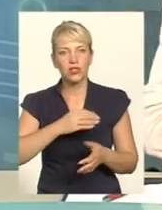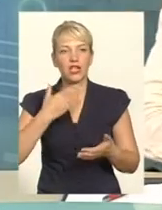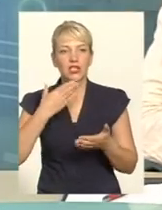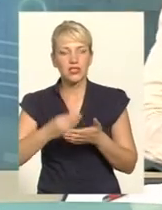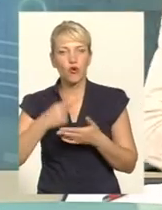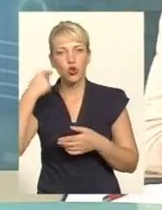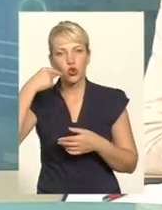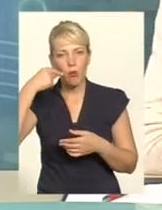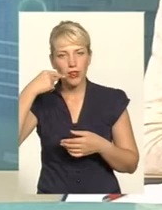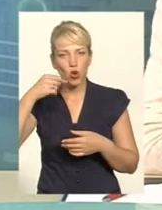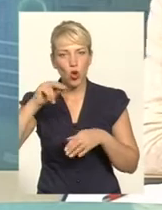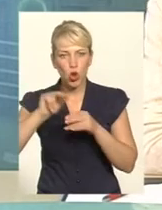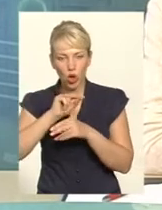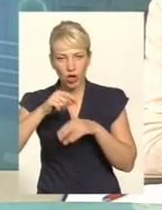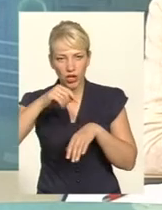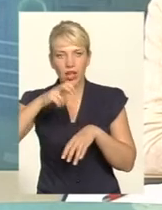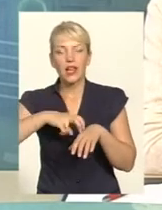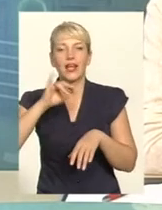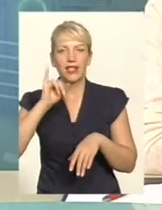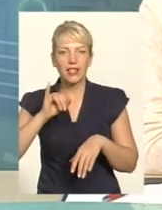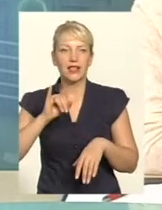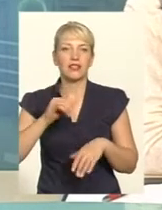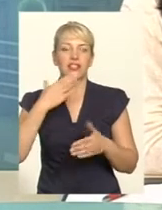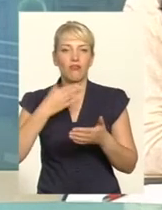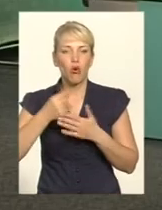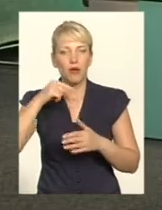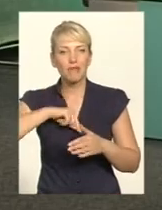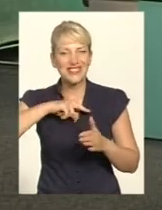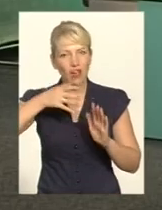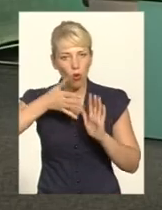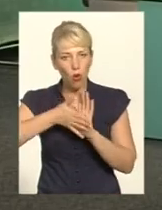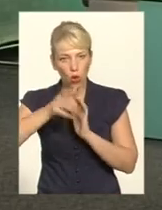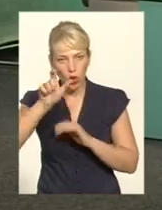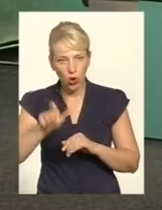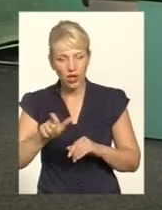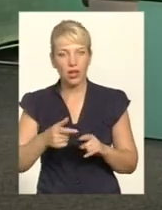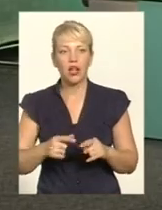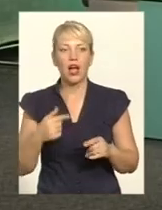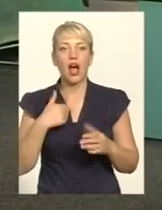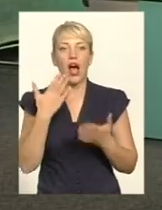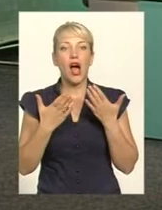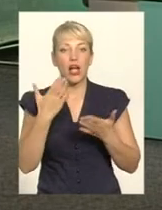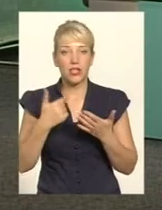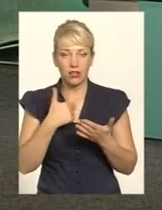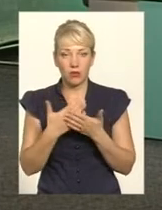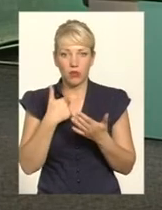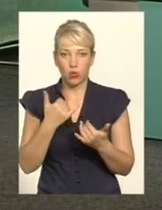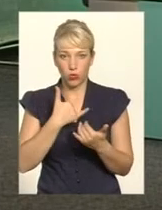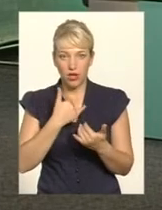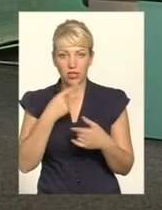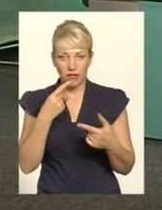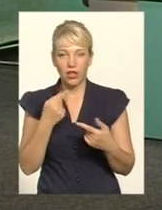можна дуже часто почути, вам треба звернутися до списку. Може, ви звернулися, а що, моя дитина хвора? Да. Так. Или я, чи я? Да,